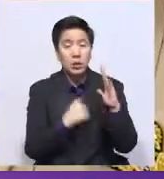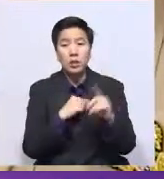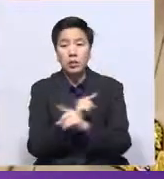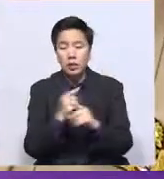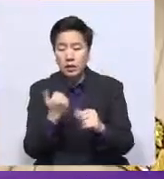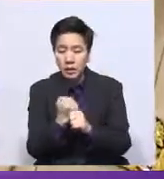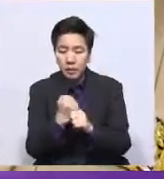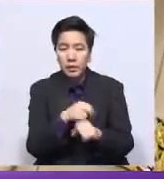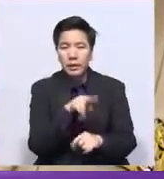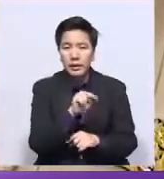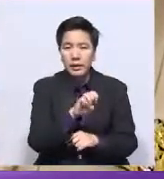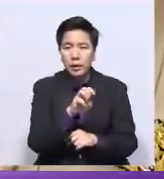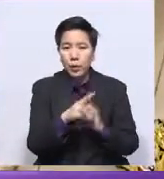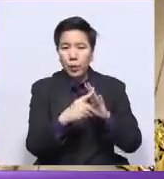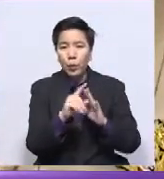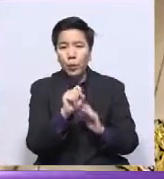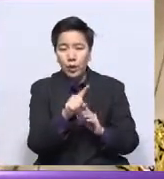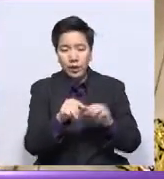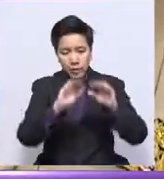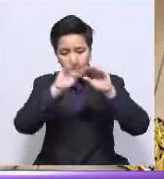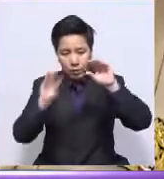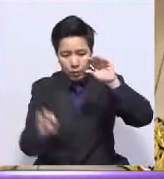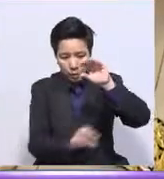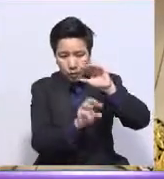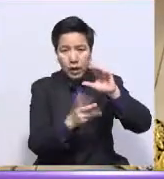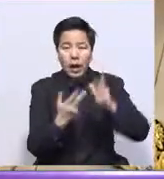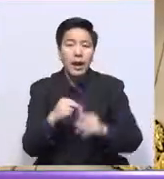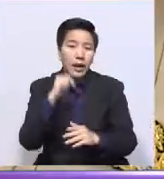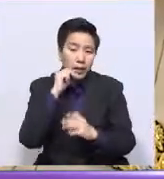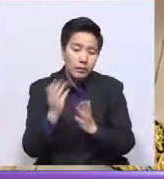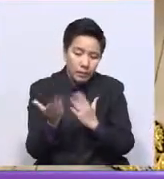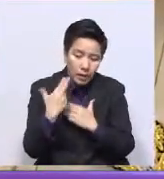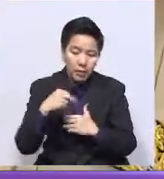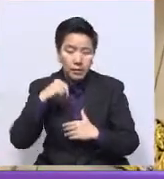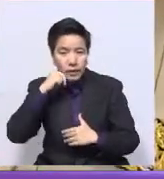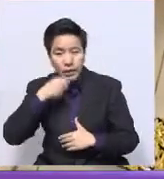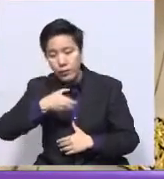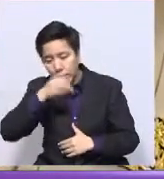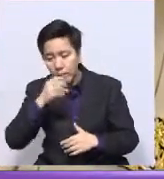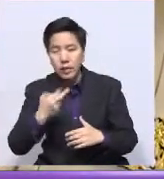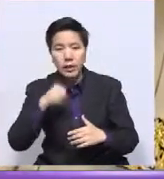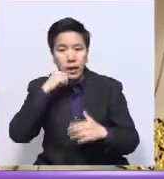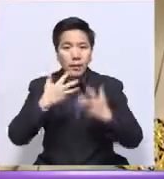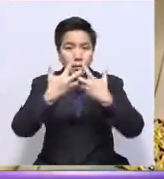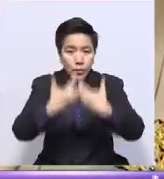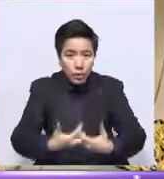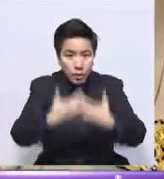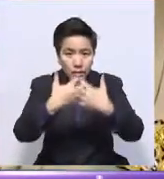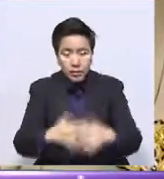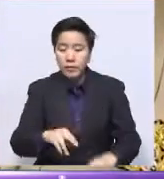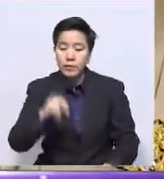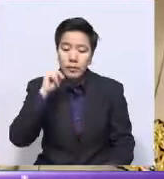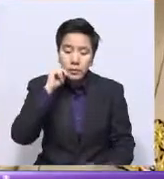นในเรื่องของเชิงนิเวศเชิงพวกบริโภคหรือว่าการใช้ในภาคเกษตรอุตสาหกรรมภาคบริการรวมถึงดูแลในเรื่อง